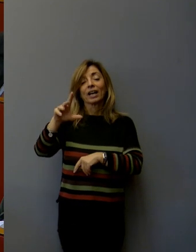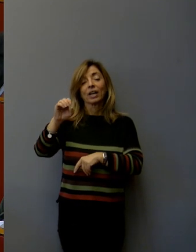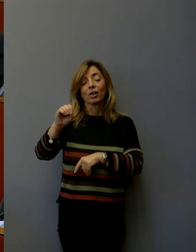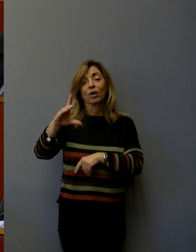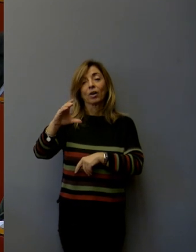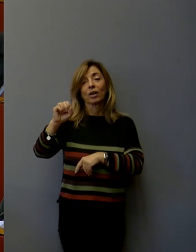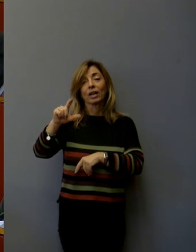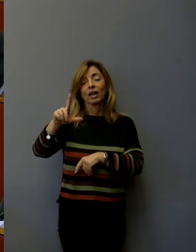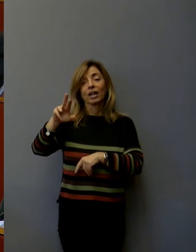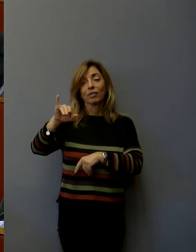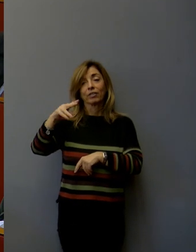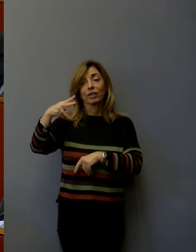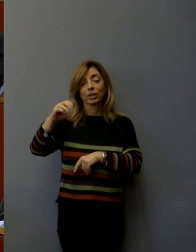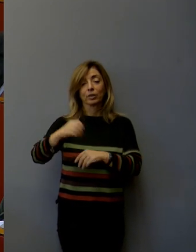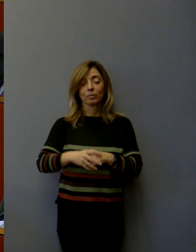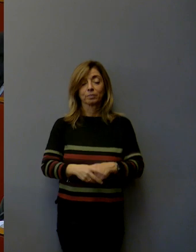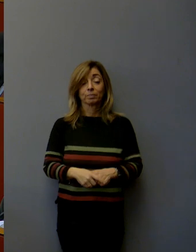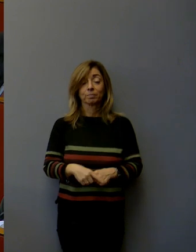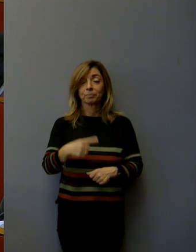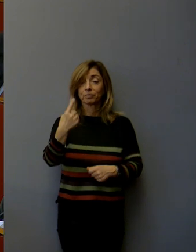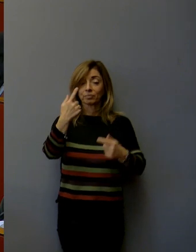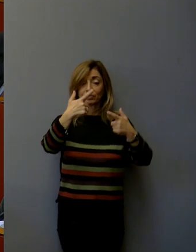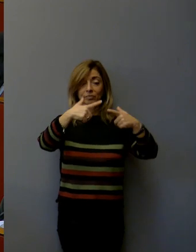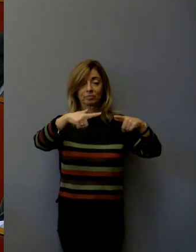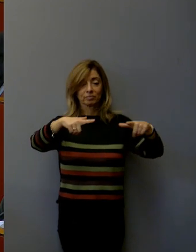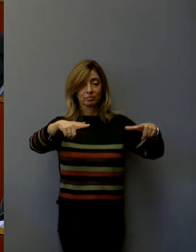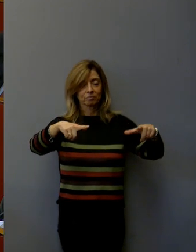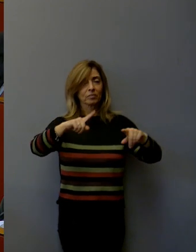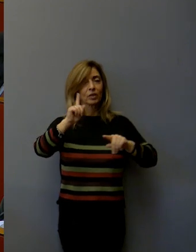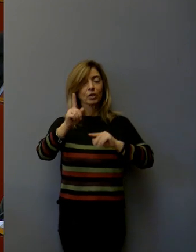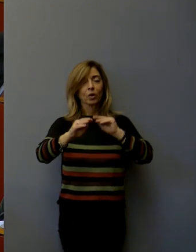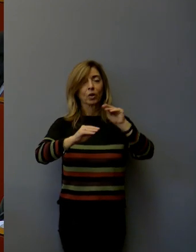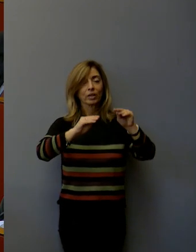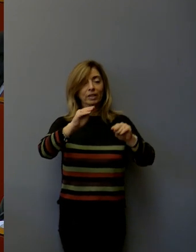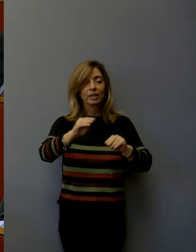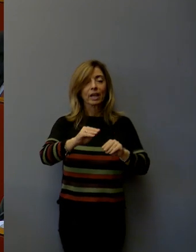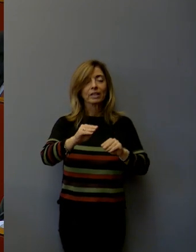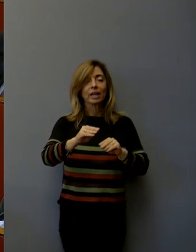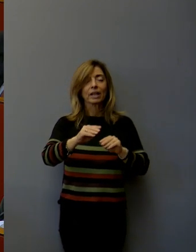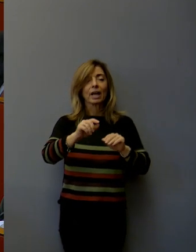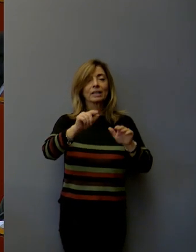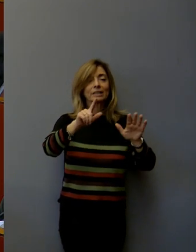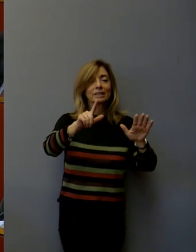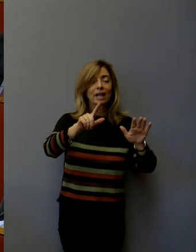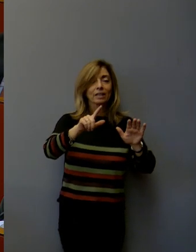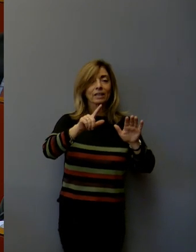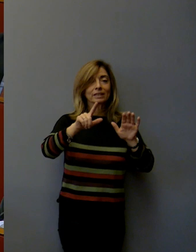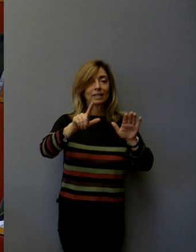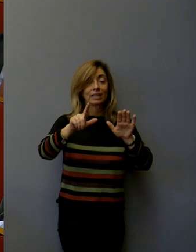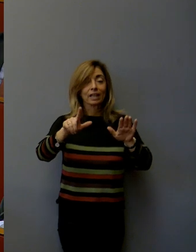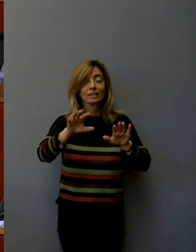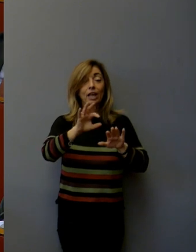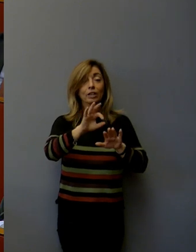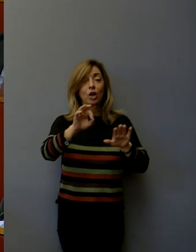di una città non chiedere quali sono le 7.77 o 700 meraviglie ma chiedi che risposta